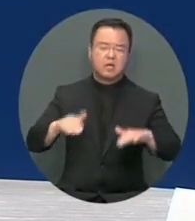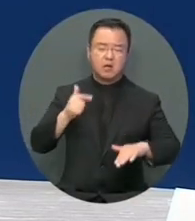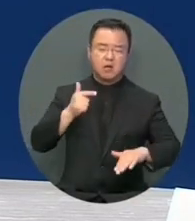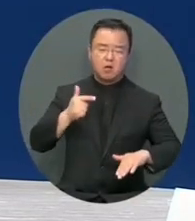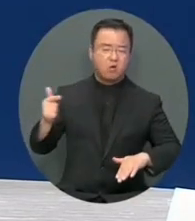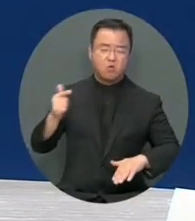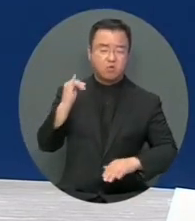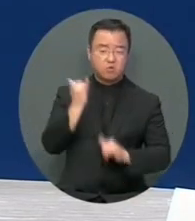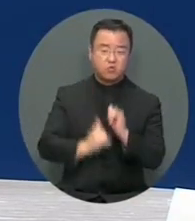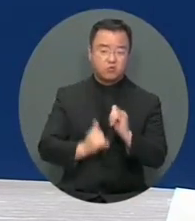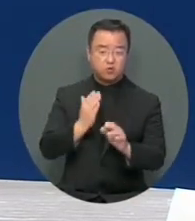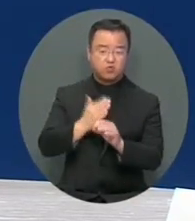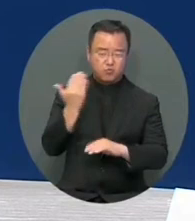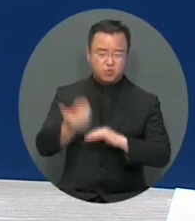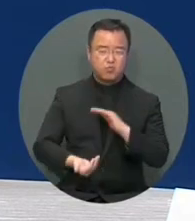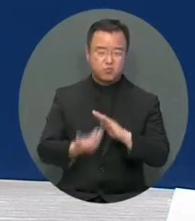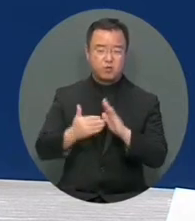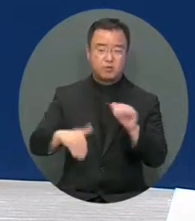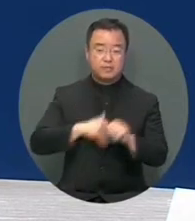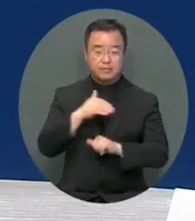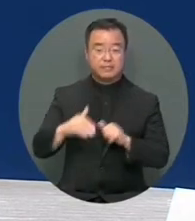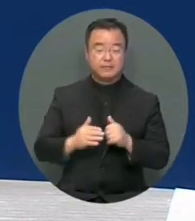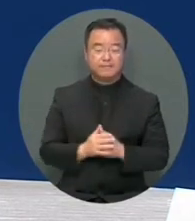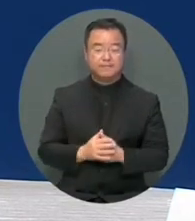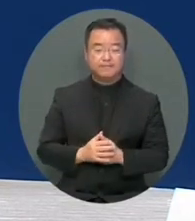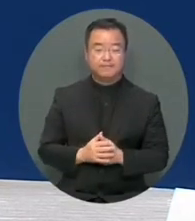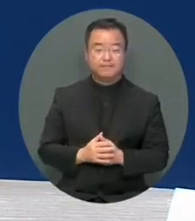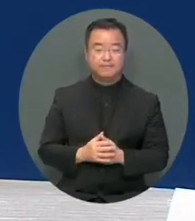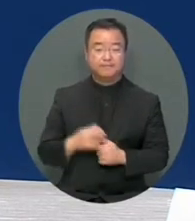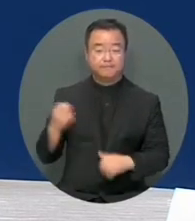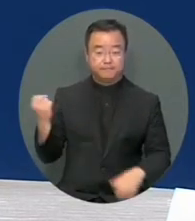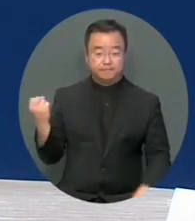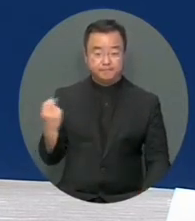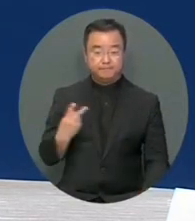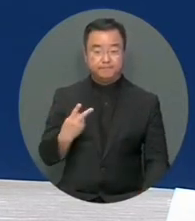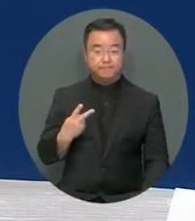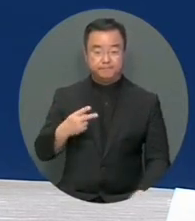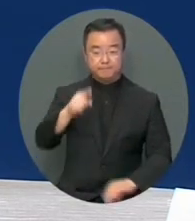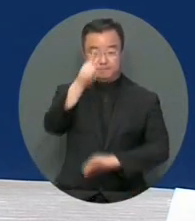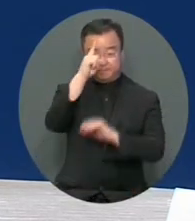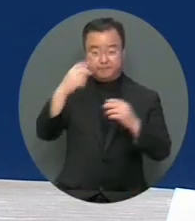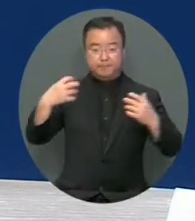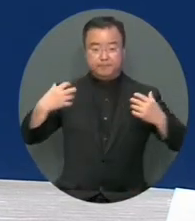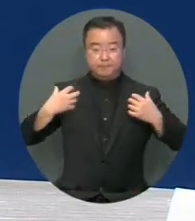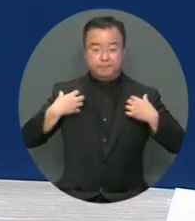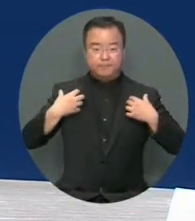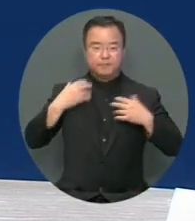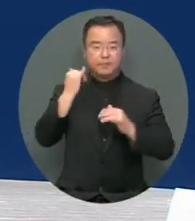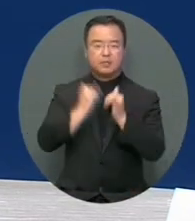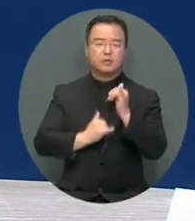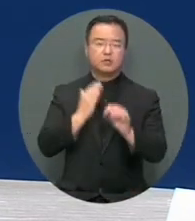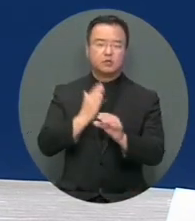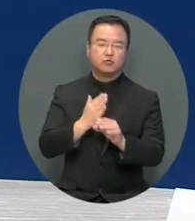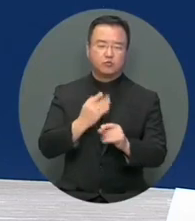아주 극단적인 여소야대 정국이다. 또 정부는 역대